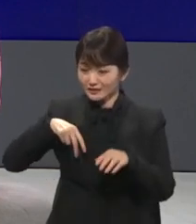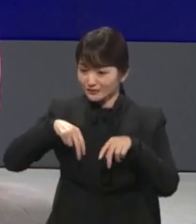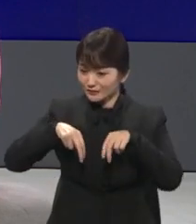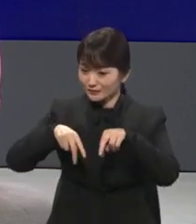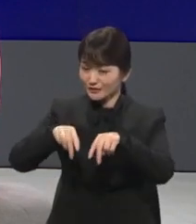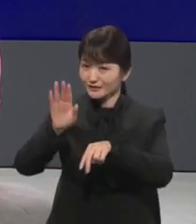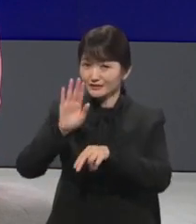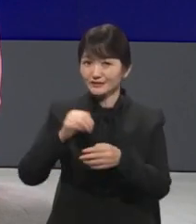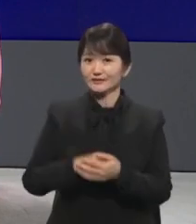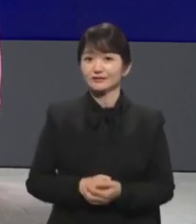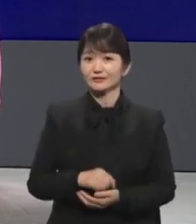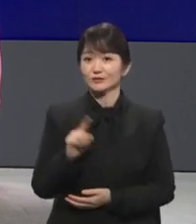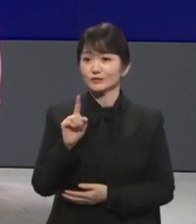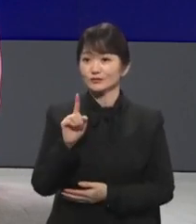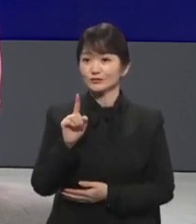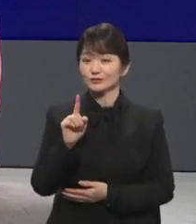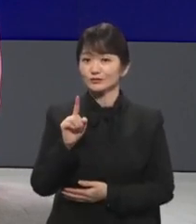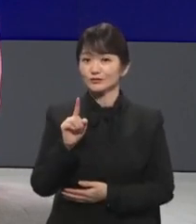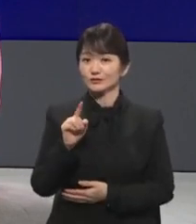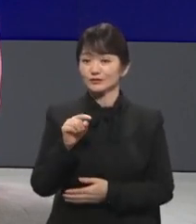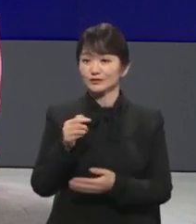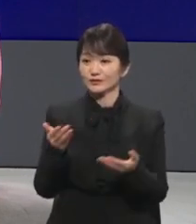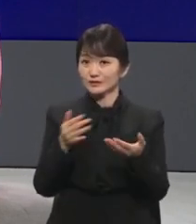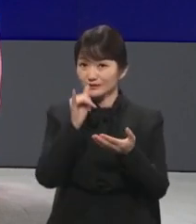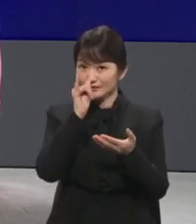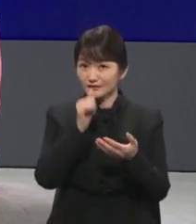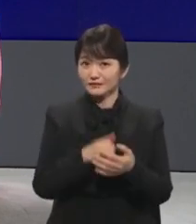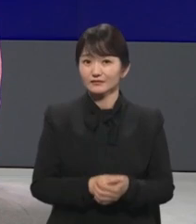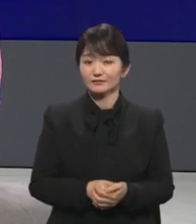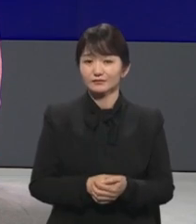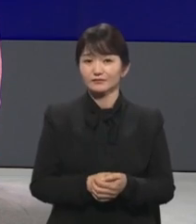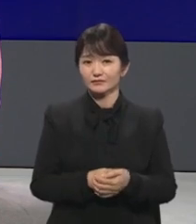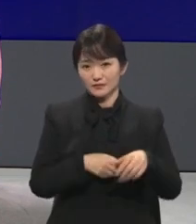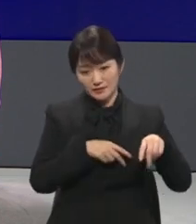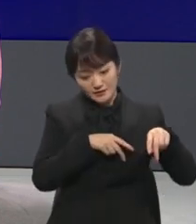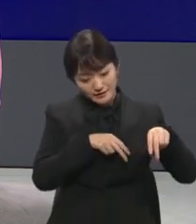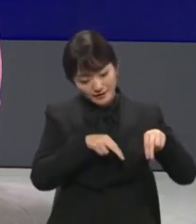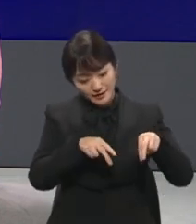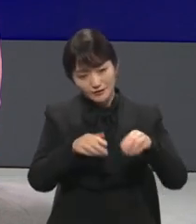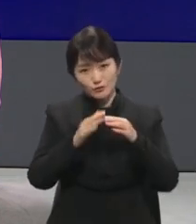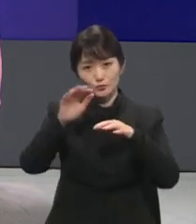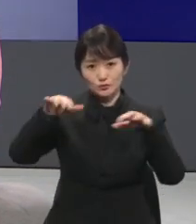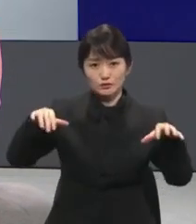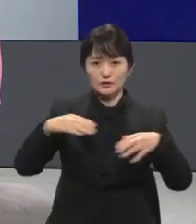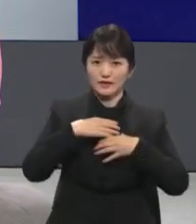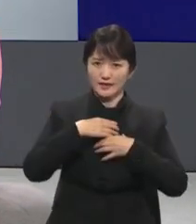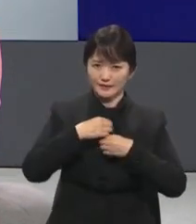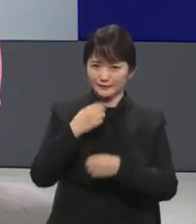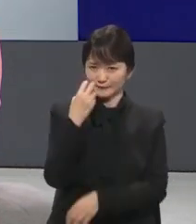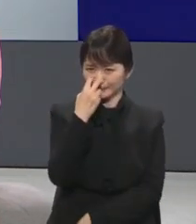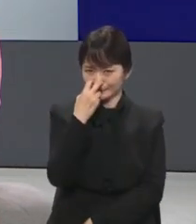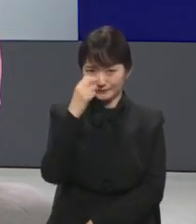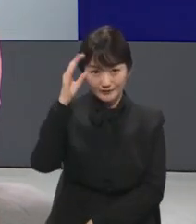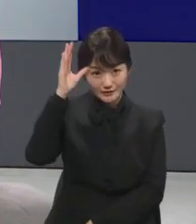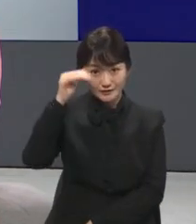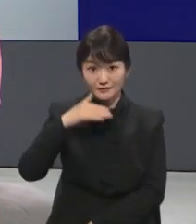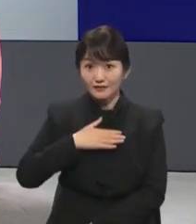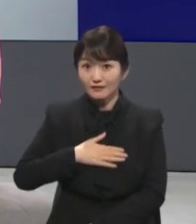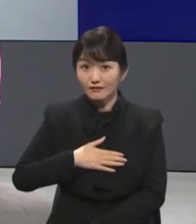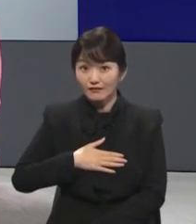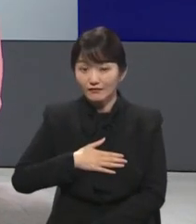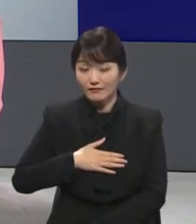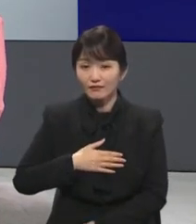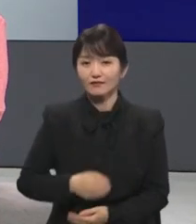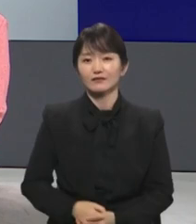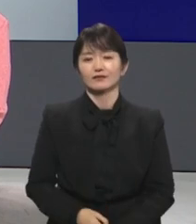아닙니까 예 어떤 뭐 미션이 있었습니까 아 이게 산책을 지키는 강아지들이 있는 거 아 아